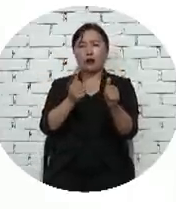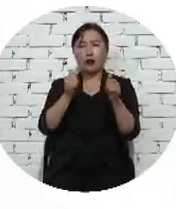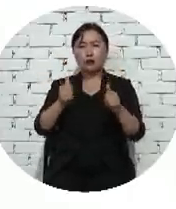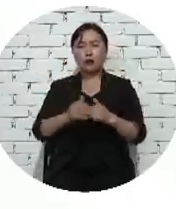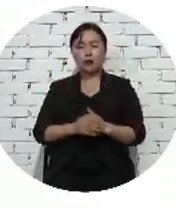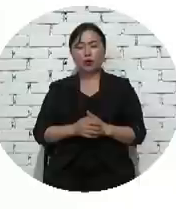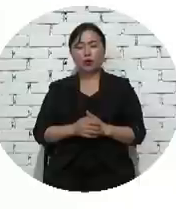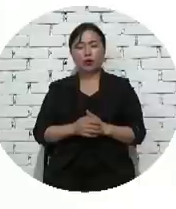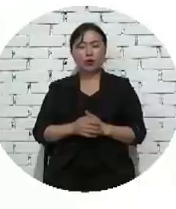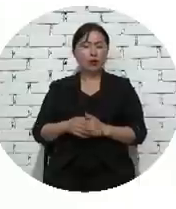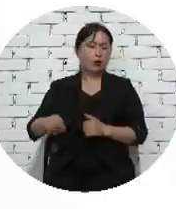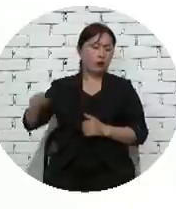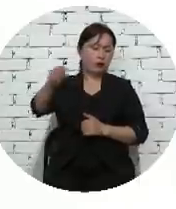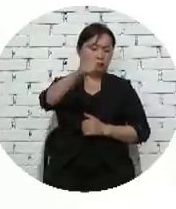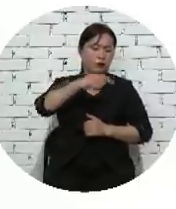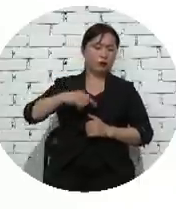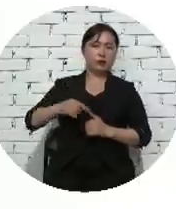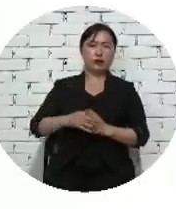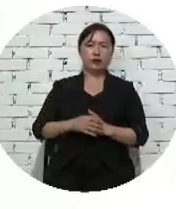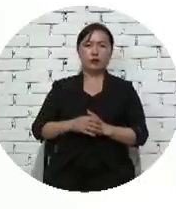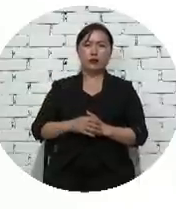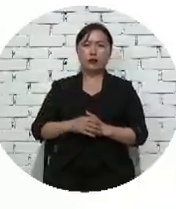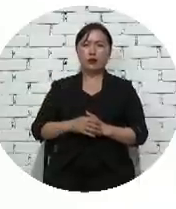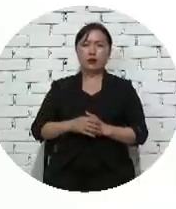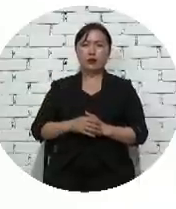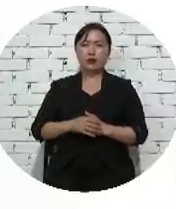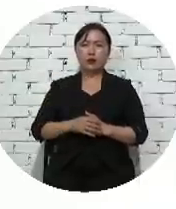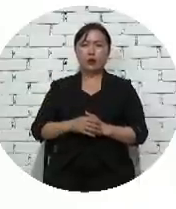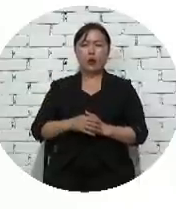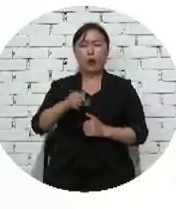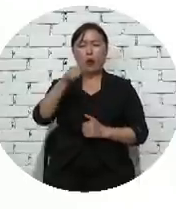기업 사주를 말하는 줄 알았습니다. 왜냐하면